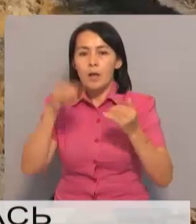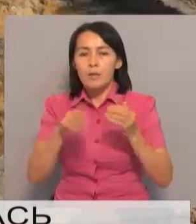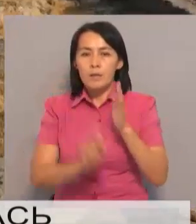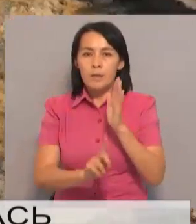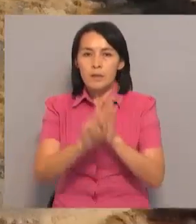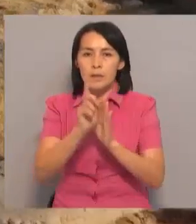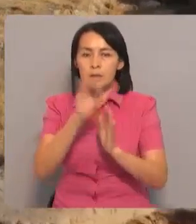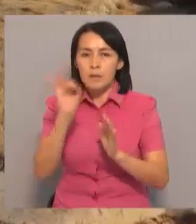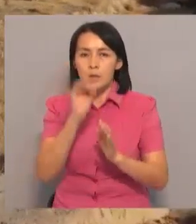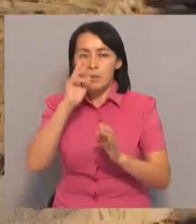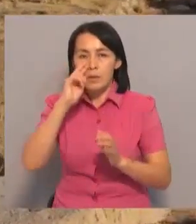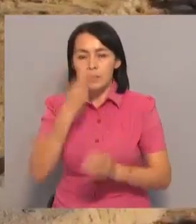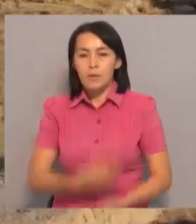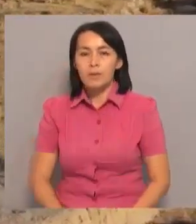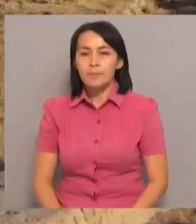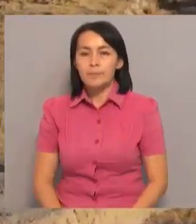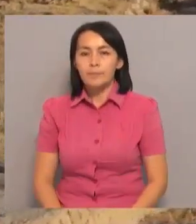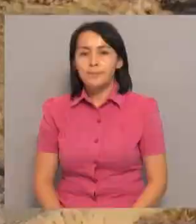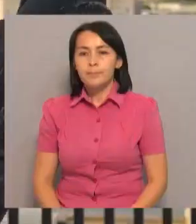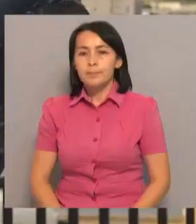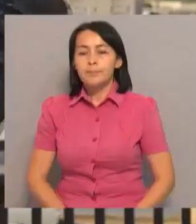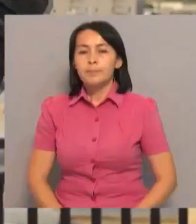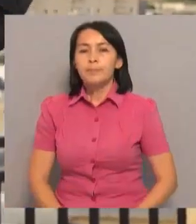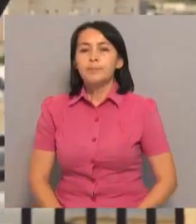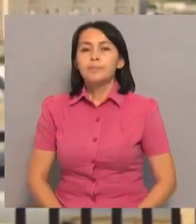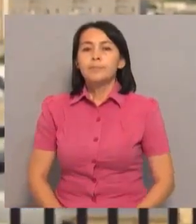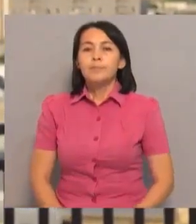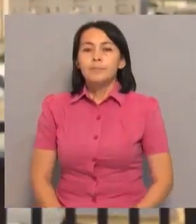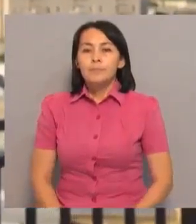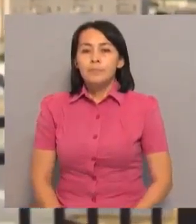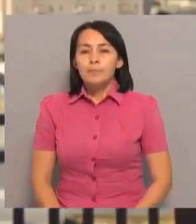начиналась история Шымкента. Ружан Жиренбаев, Алмаз Данабекулы, новости.